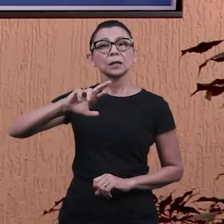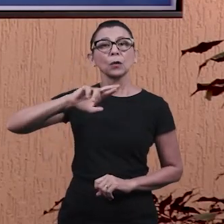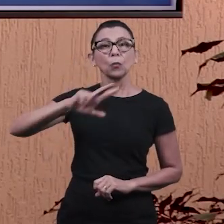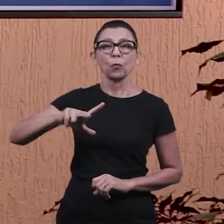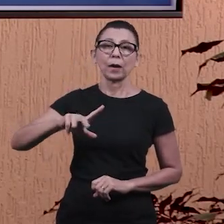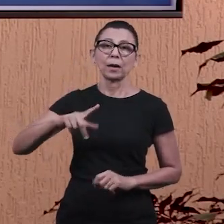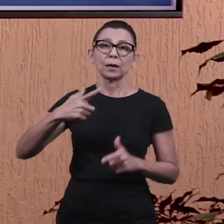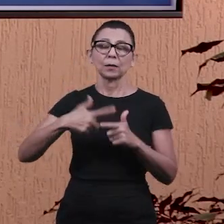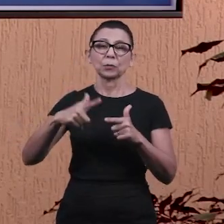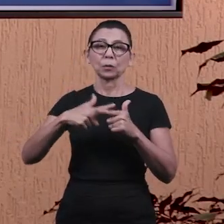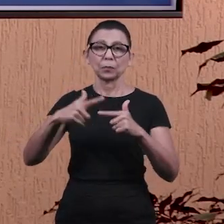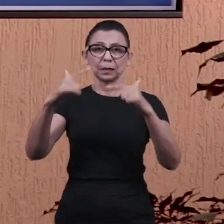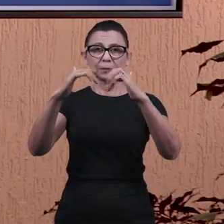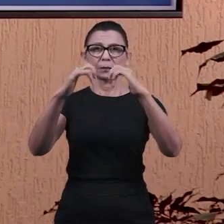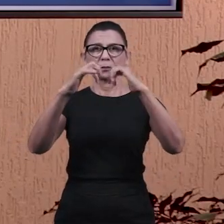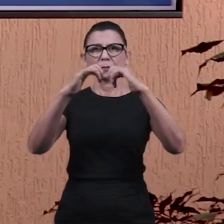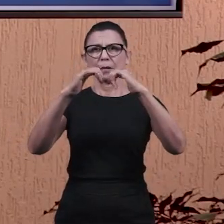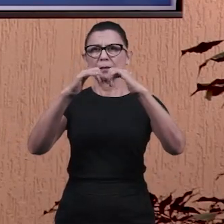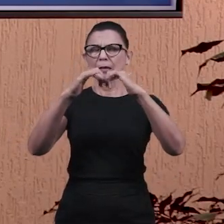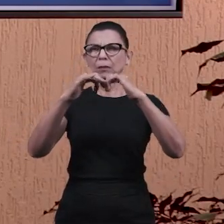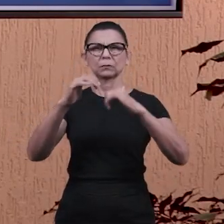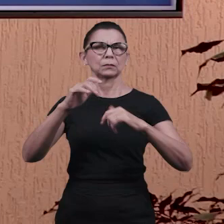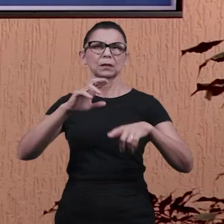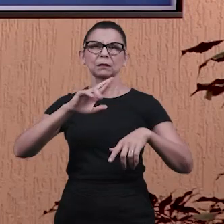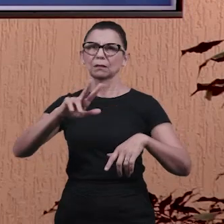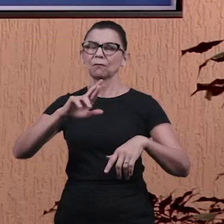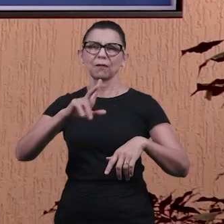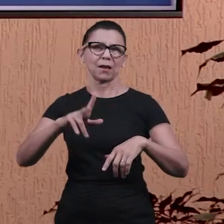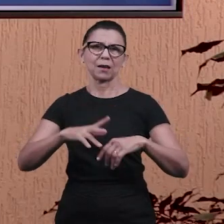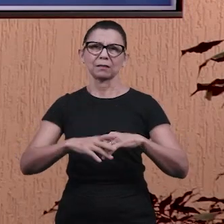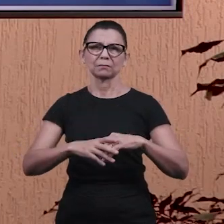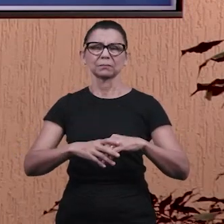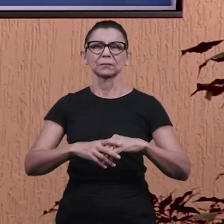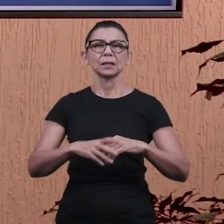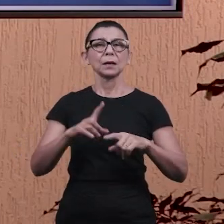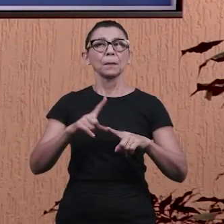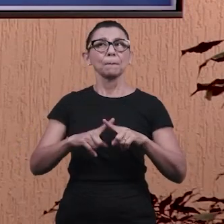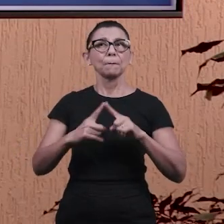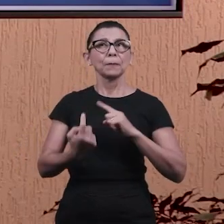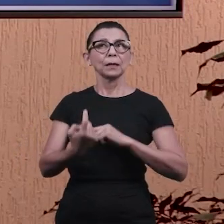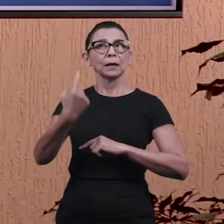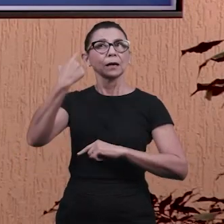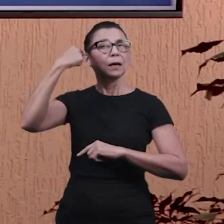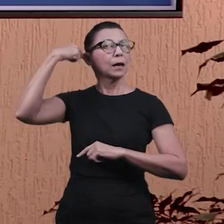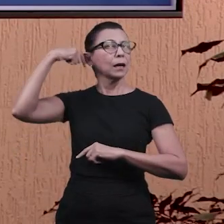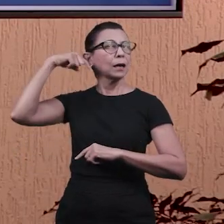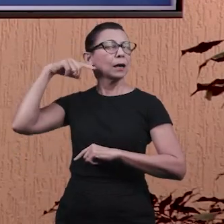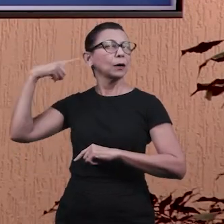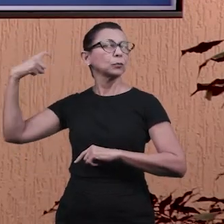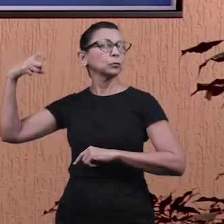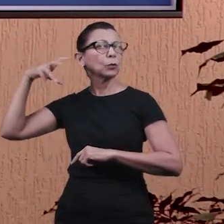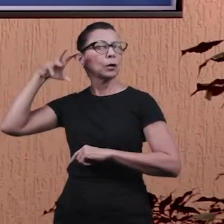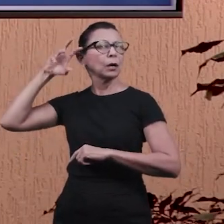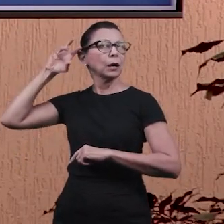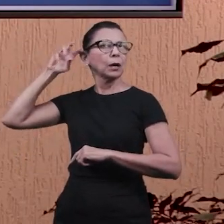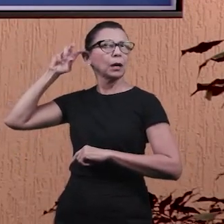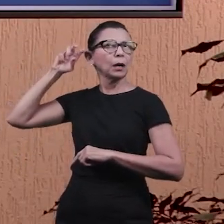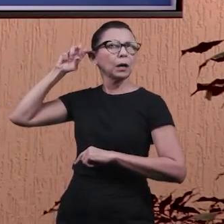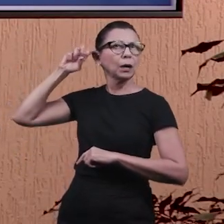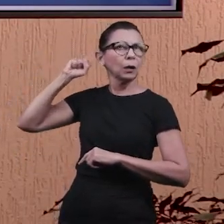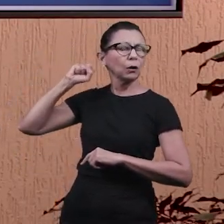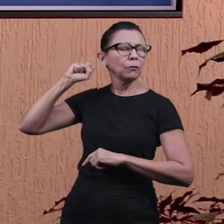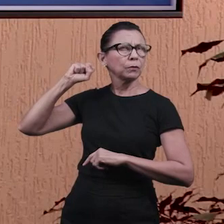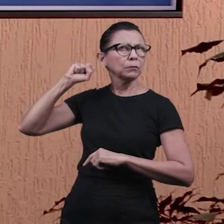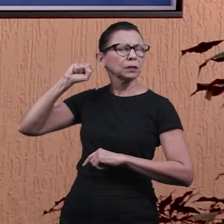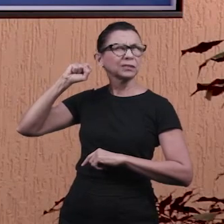Mais ce n'est pas à cause d'une déficience mentale cognitif, mais